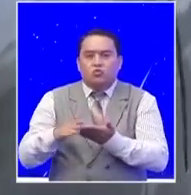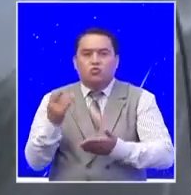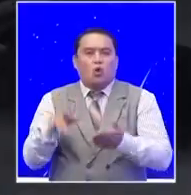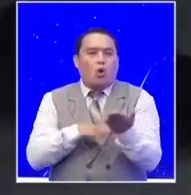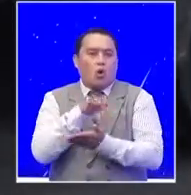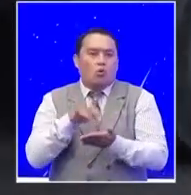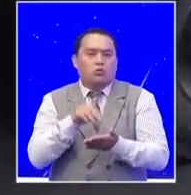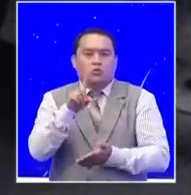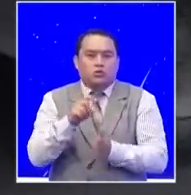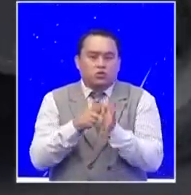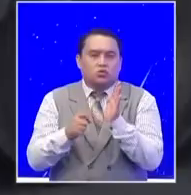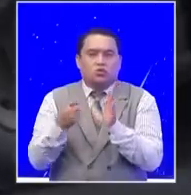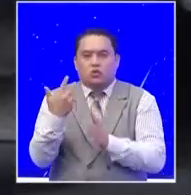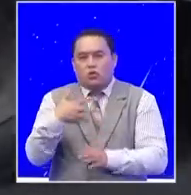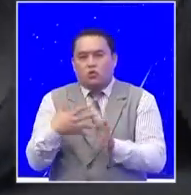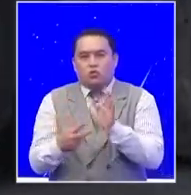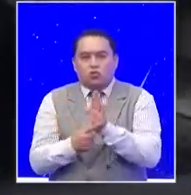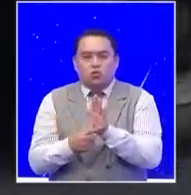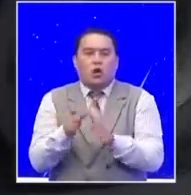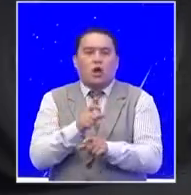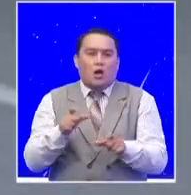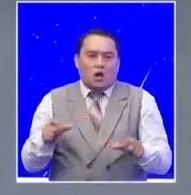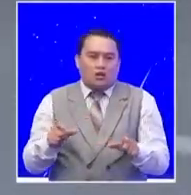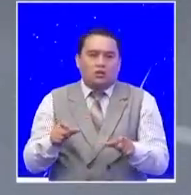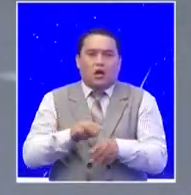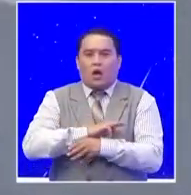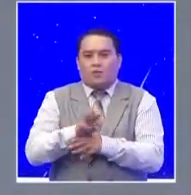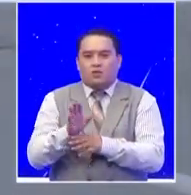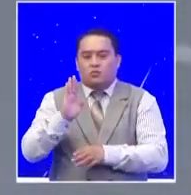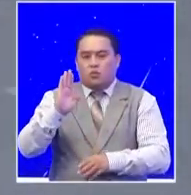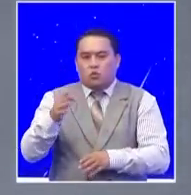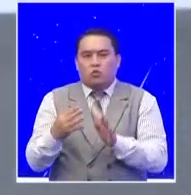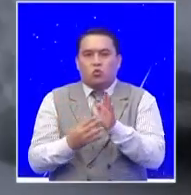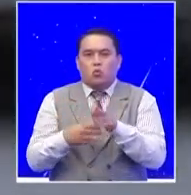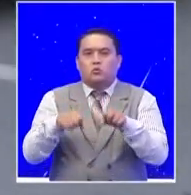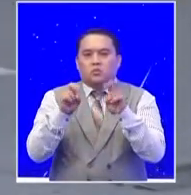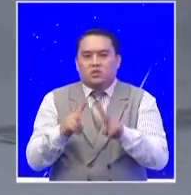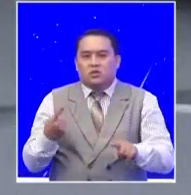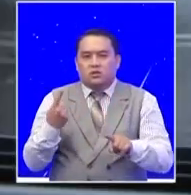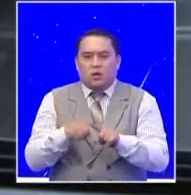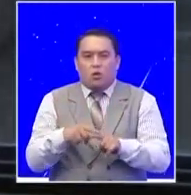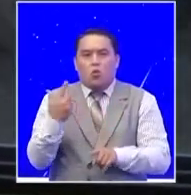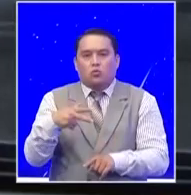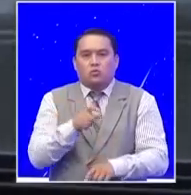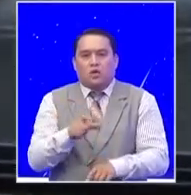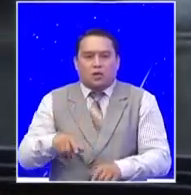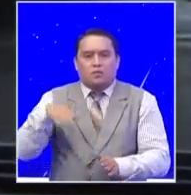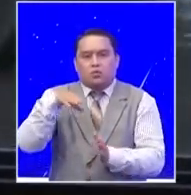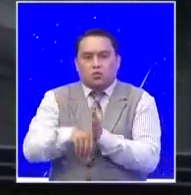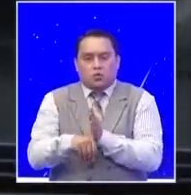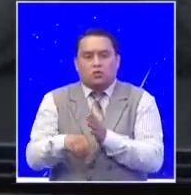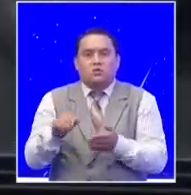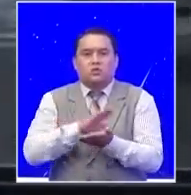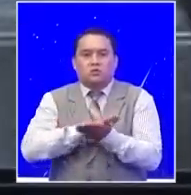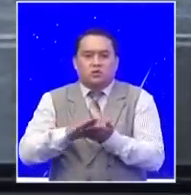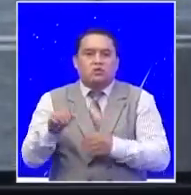қаладағы 753 тұрғын үй мен 275 аула тегіс қамтылмақ. Оған 9 арнайы техника мен 30 адам жұмылдырылған.